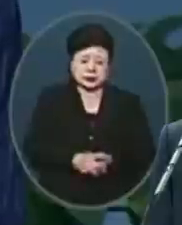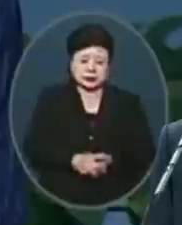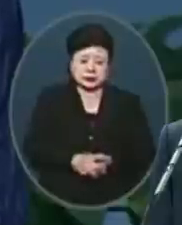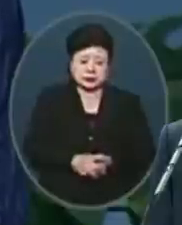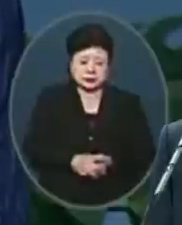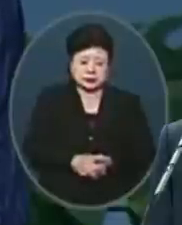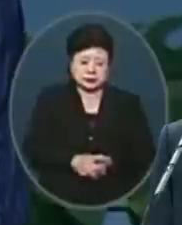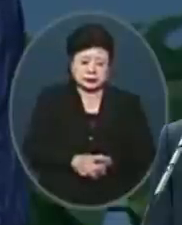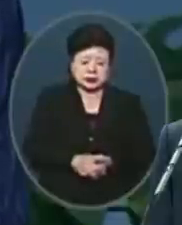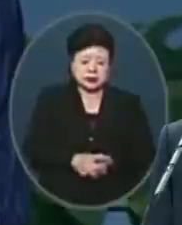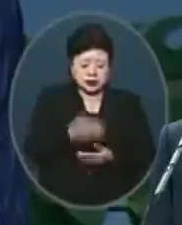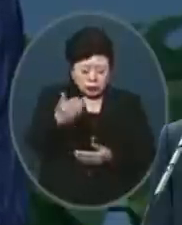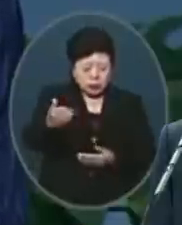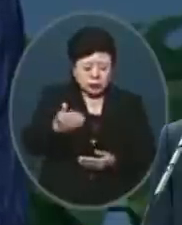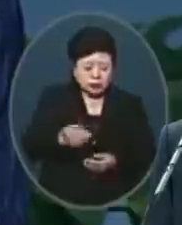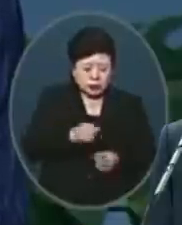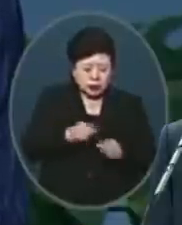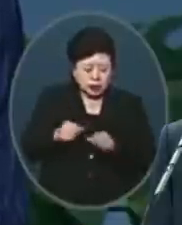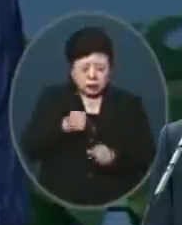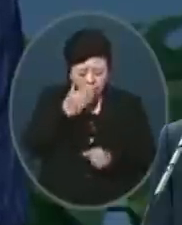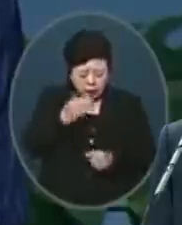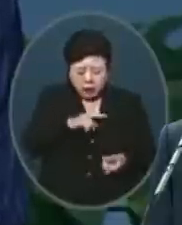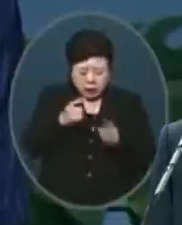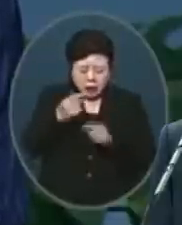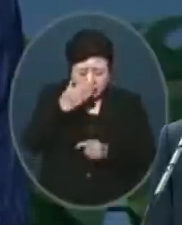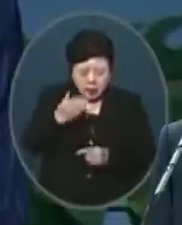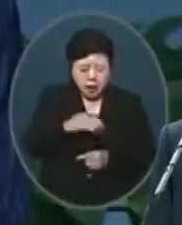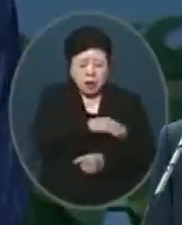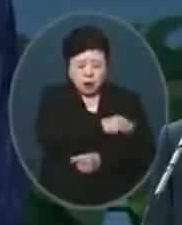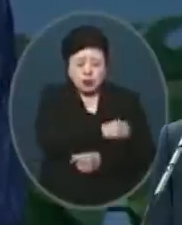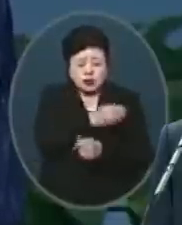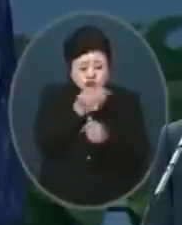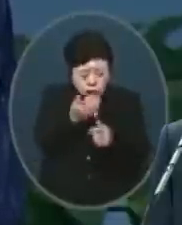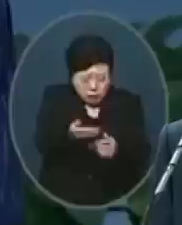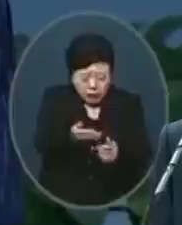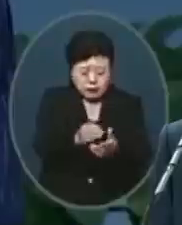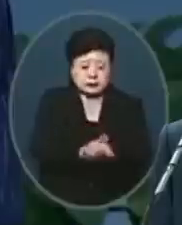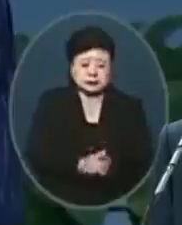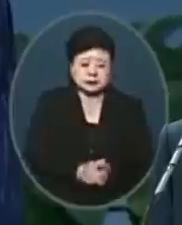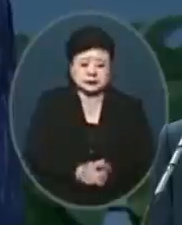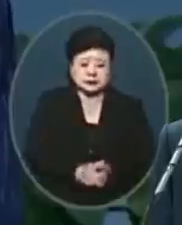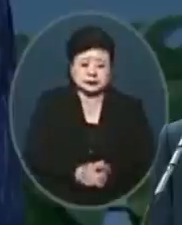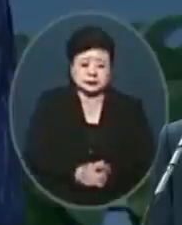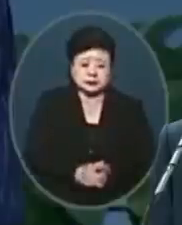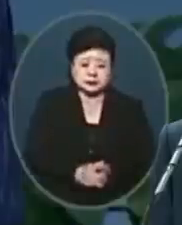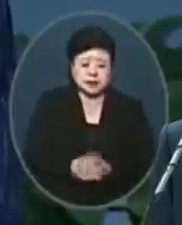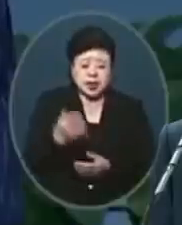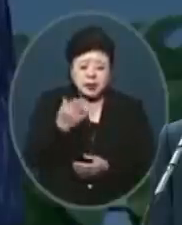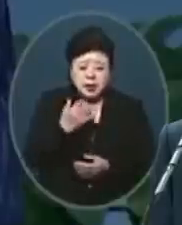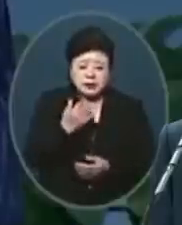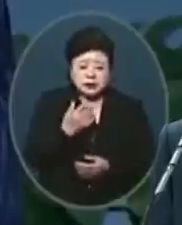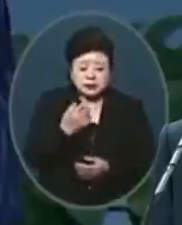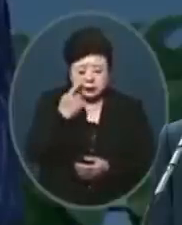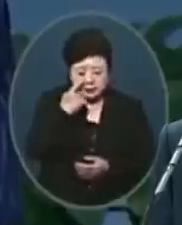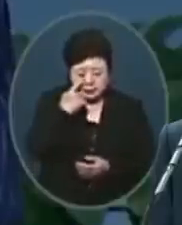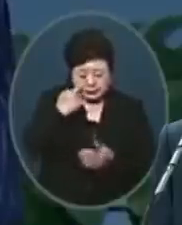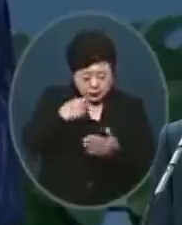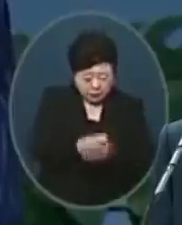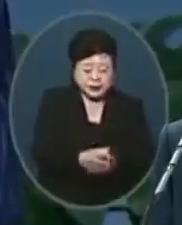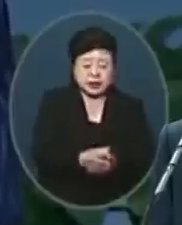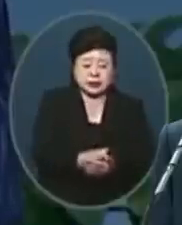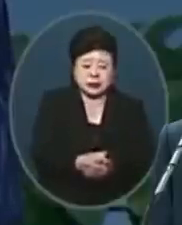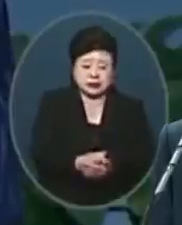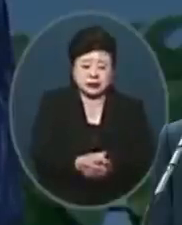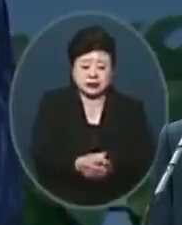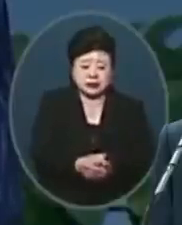내만 하는 것이 아니라 너희들도 이것을 하도록 내가 권세를 주었다고. 그럼 베드로처럼 담대하게 여러분